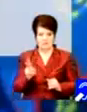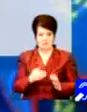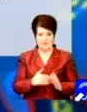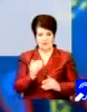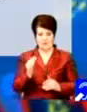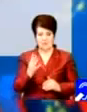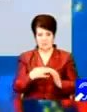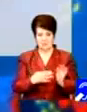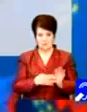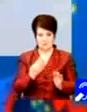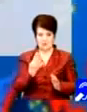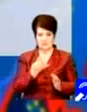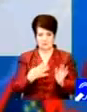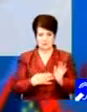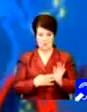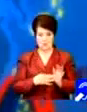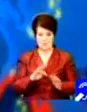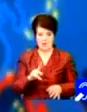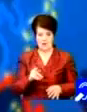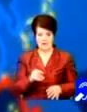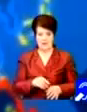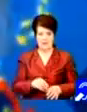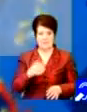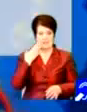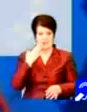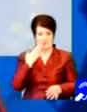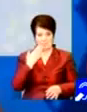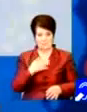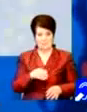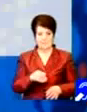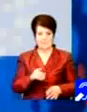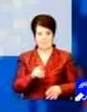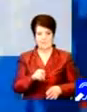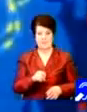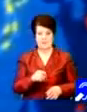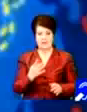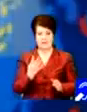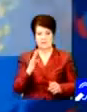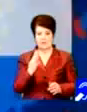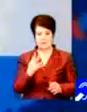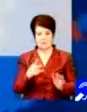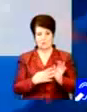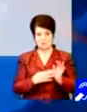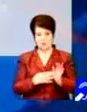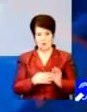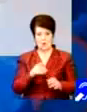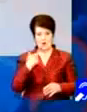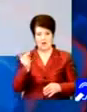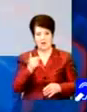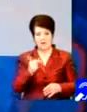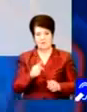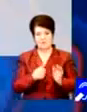la 19 lei și 49 de bani. Leul românesc se va cota la 4 lei și 9 bani, iar hrivna ucraineană va avea valoarea